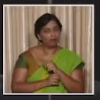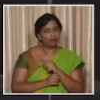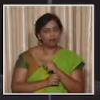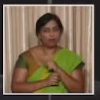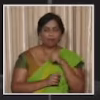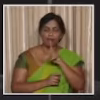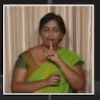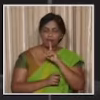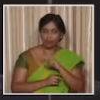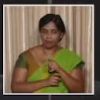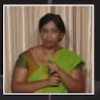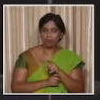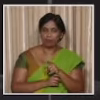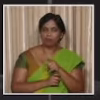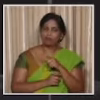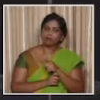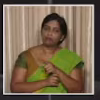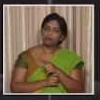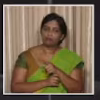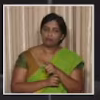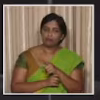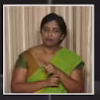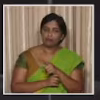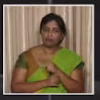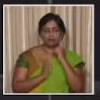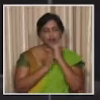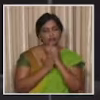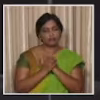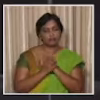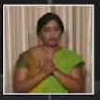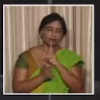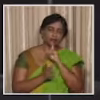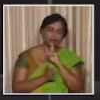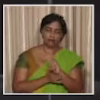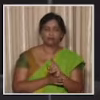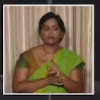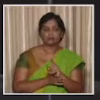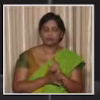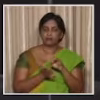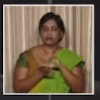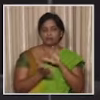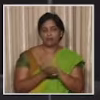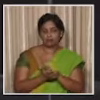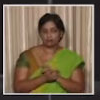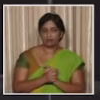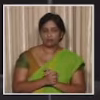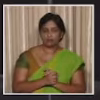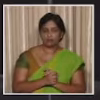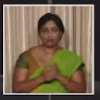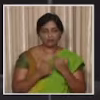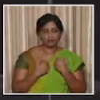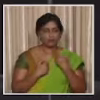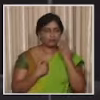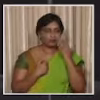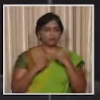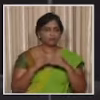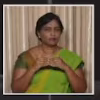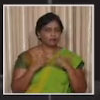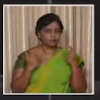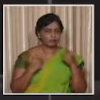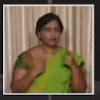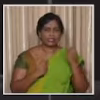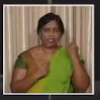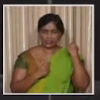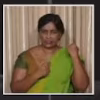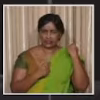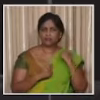ඒ තීන්දුවේ එවැ කරුණු සනාථ කිරීම ඒවා තීන්දුව එනවා. හැබැයි මම දැක්ක පුවත්පතේ පවා